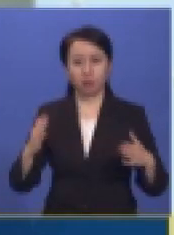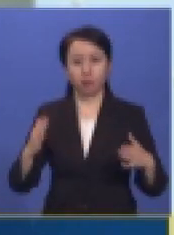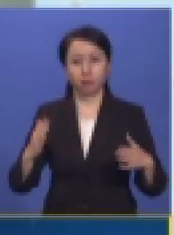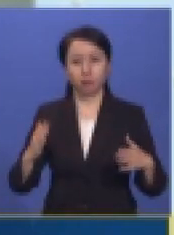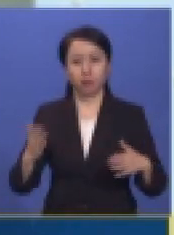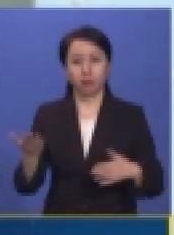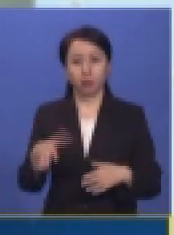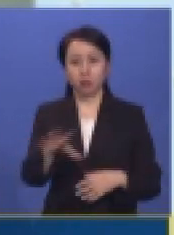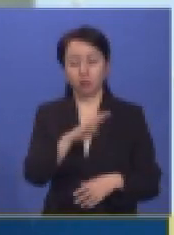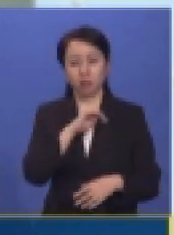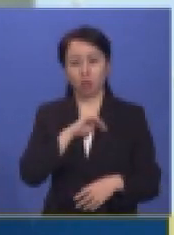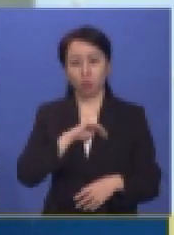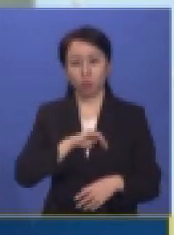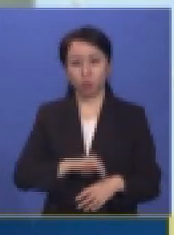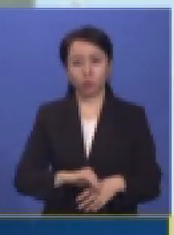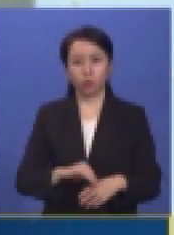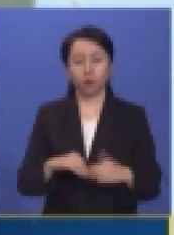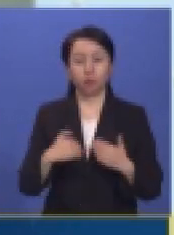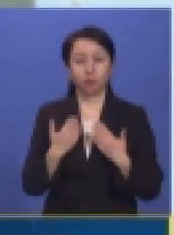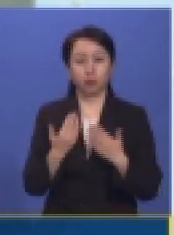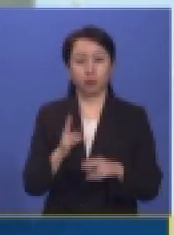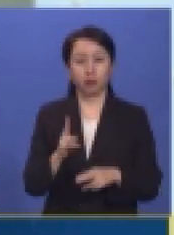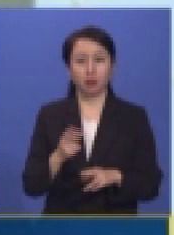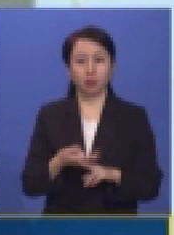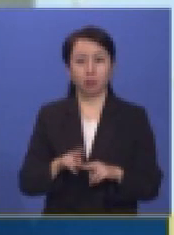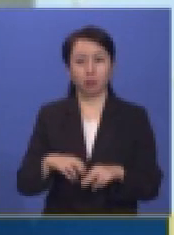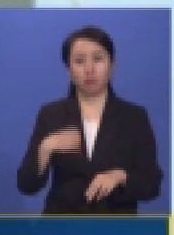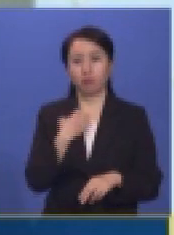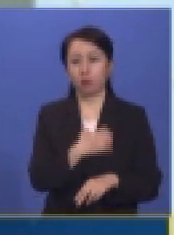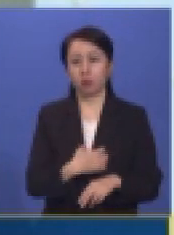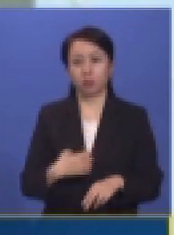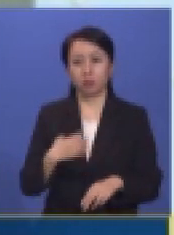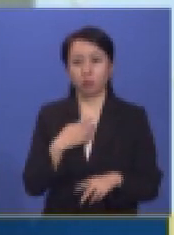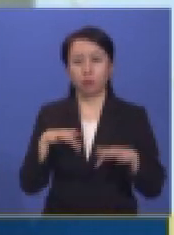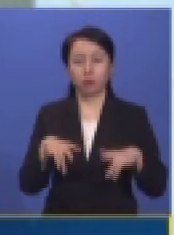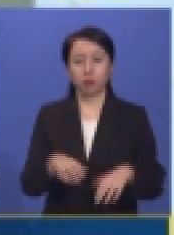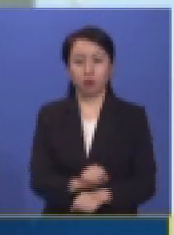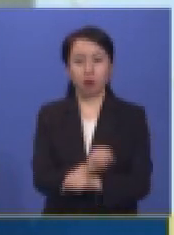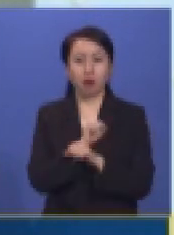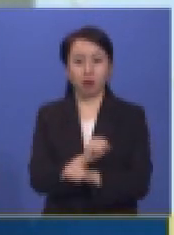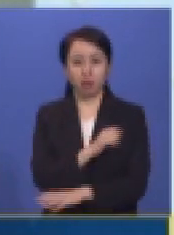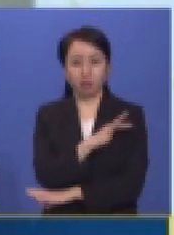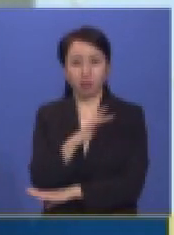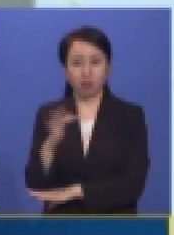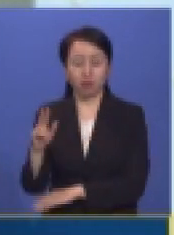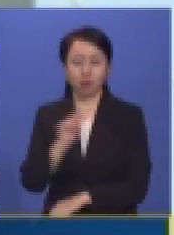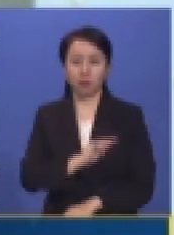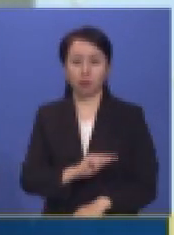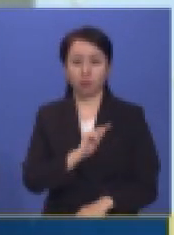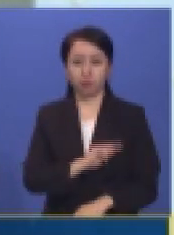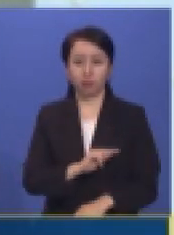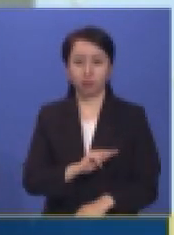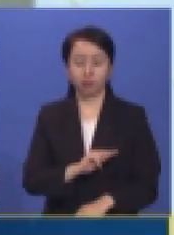Вы со всей душой подходите к этому важному делу, охраняете лес и трудитесь над